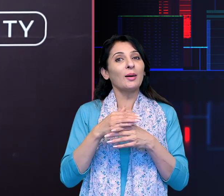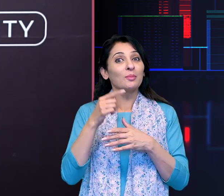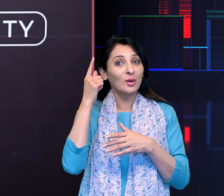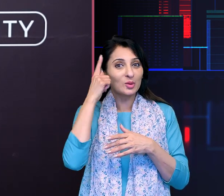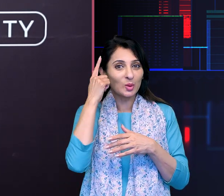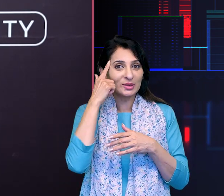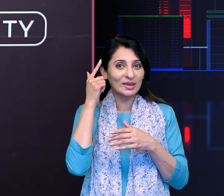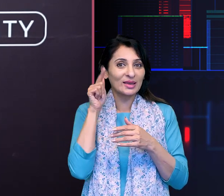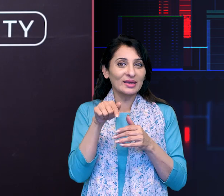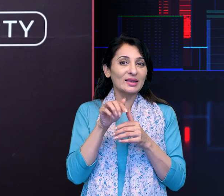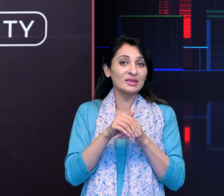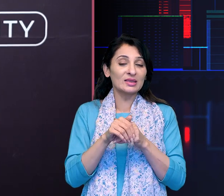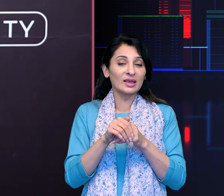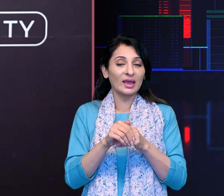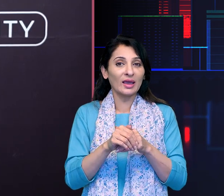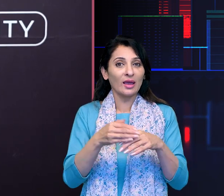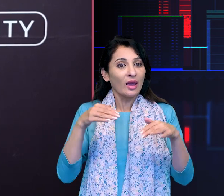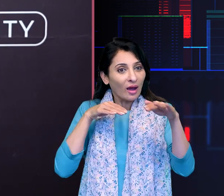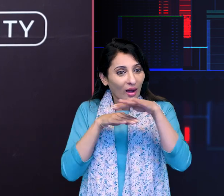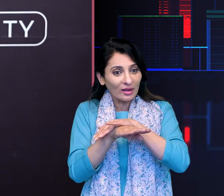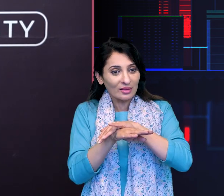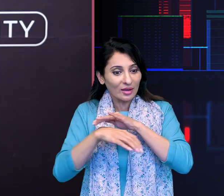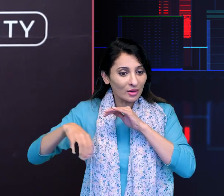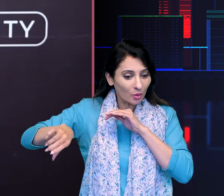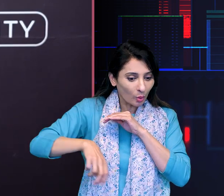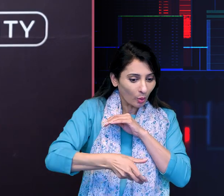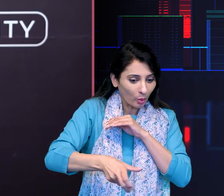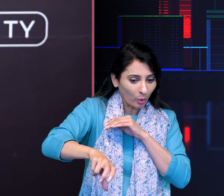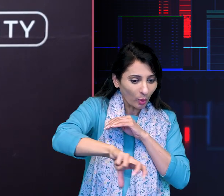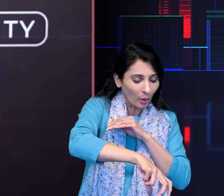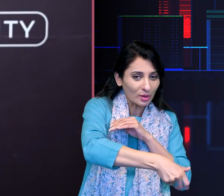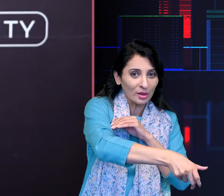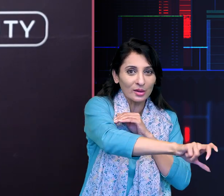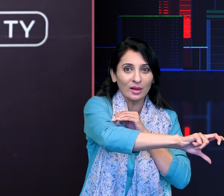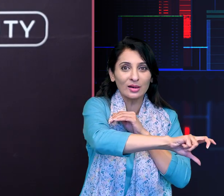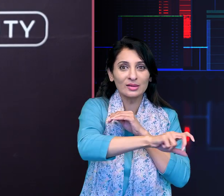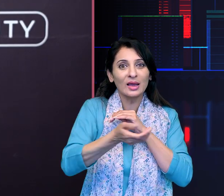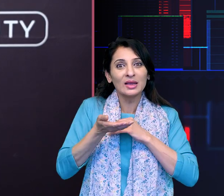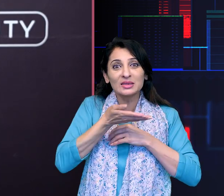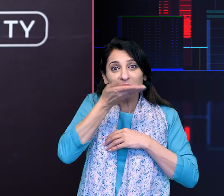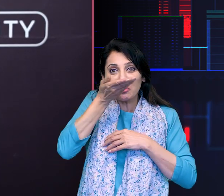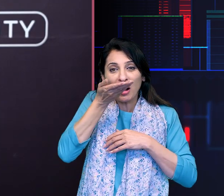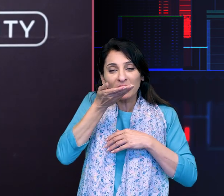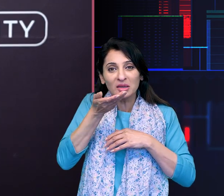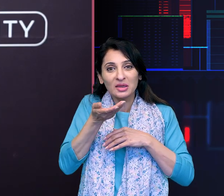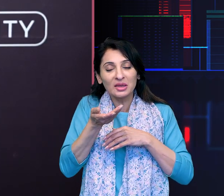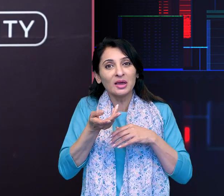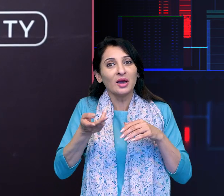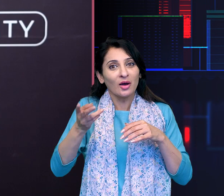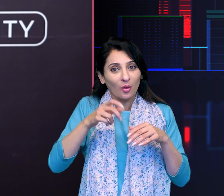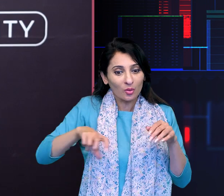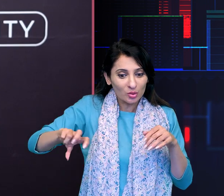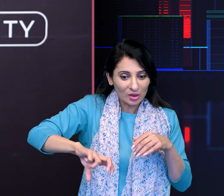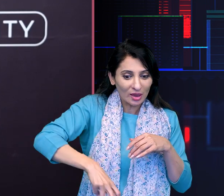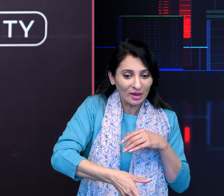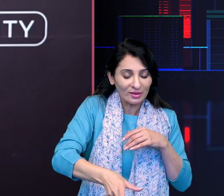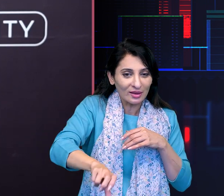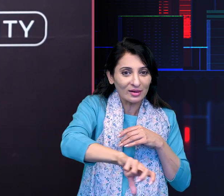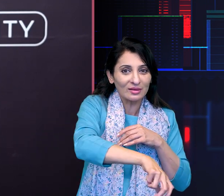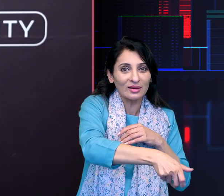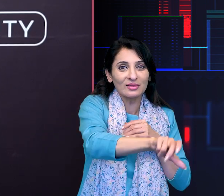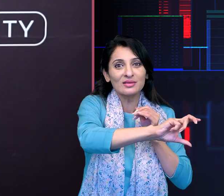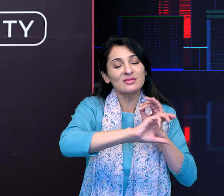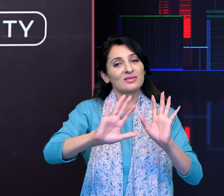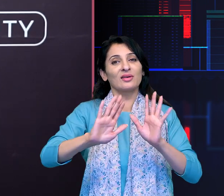विजिट करेंगे और आपको अंदाजा होगा की इसके अंदर वो टनल हैं जो डिफरेंट सिटीज में जाती थी वो पानी की वो आप सारे हैं जो